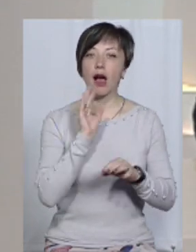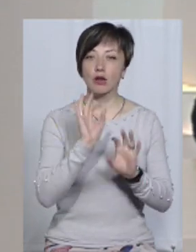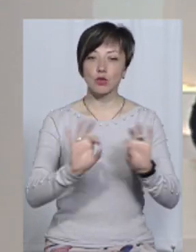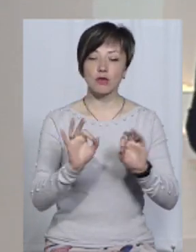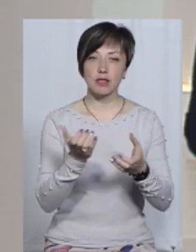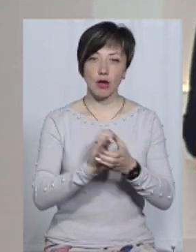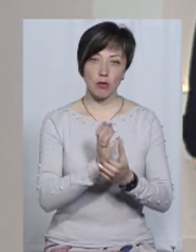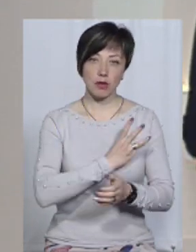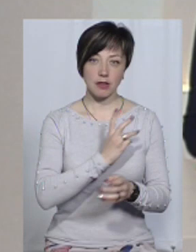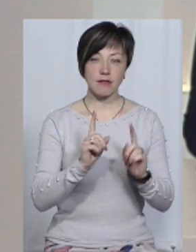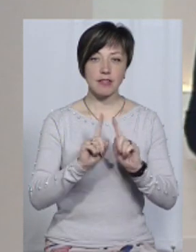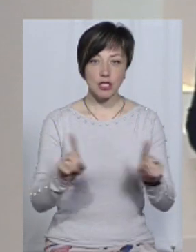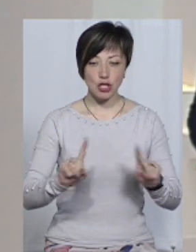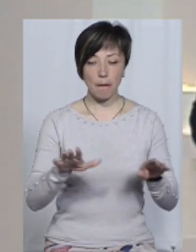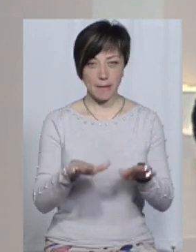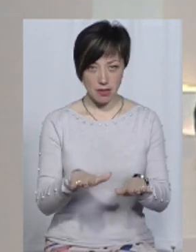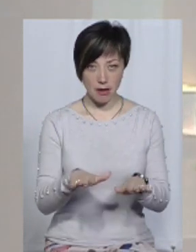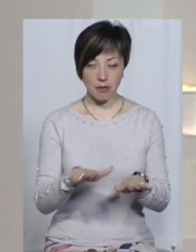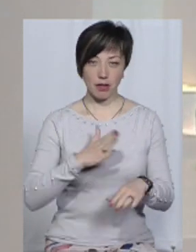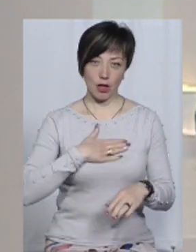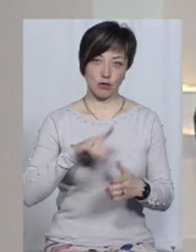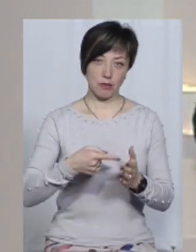екскурсоводи знайомили охочих з визначними місцями